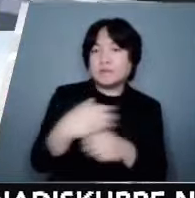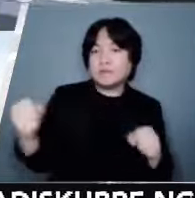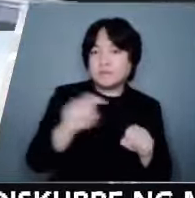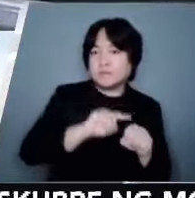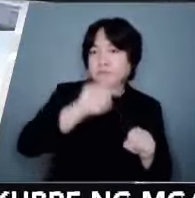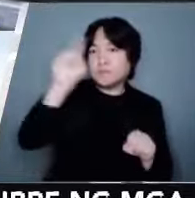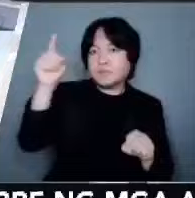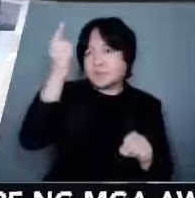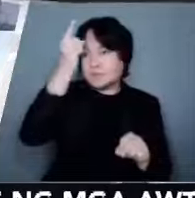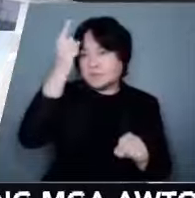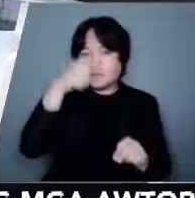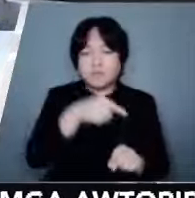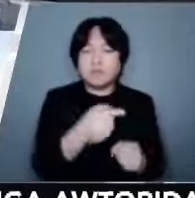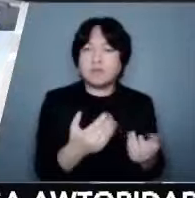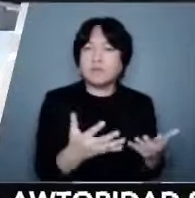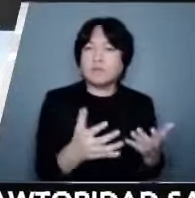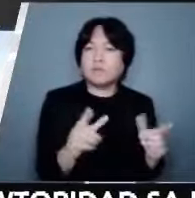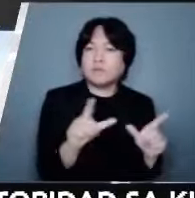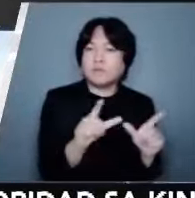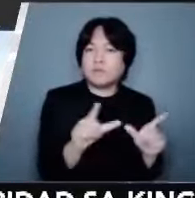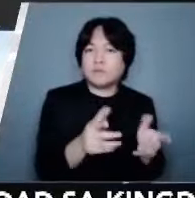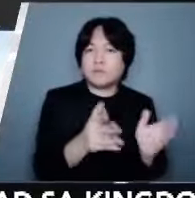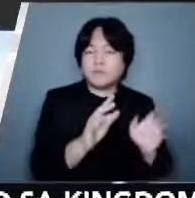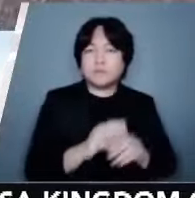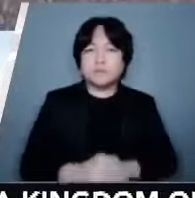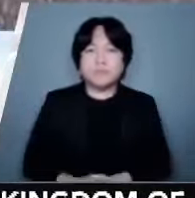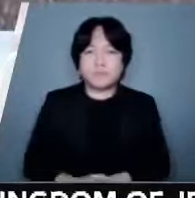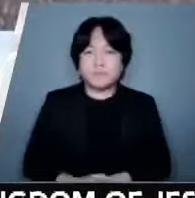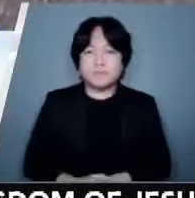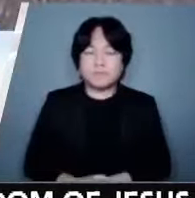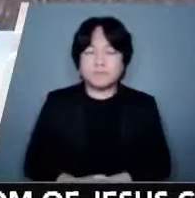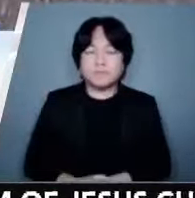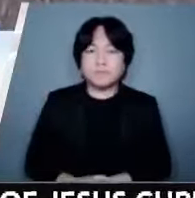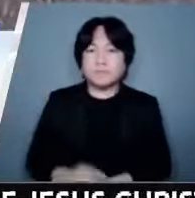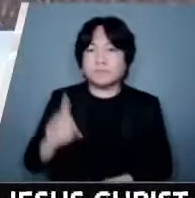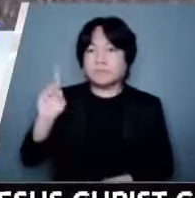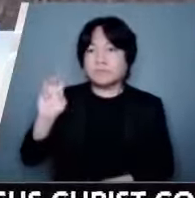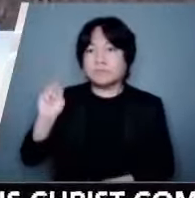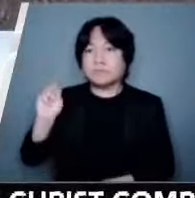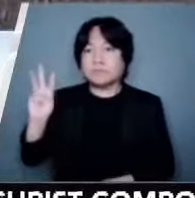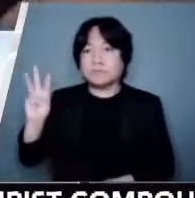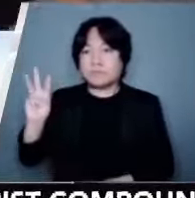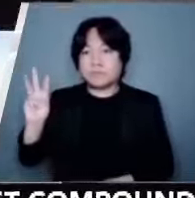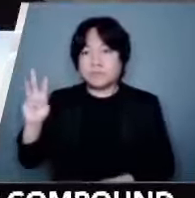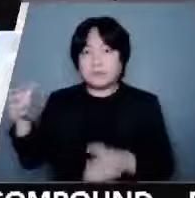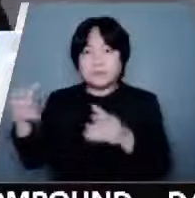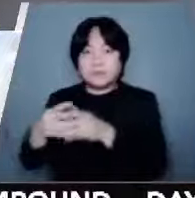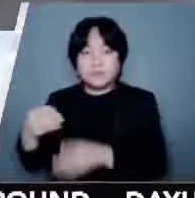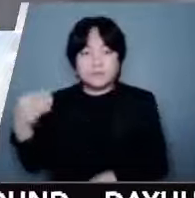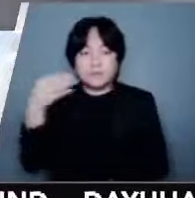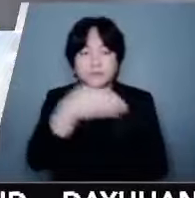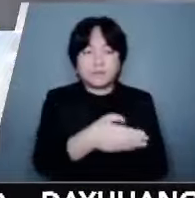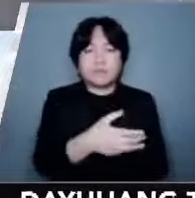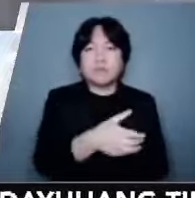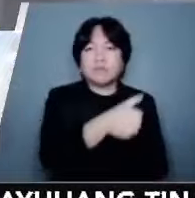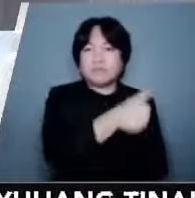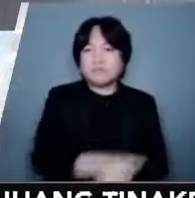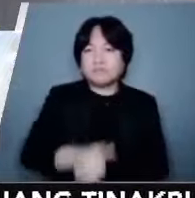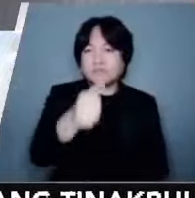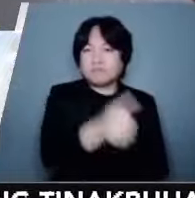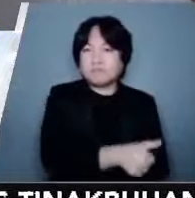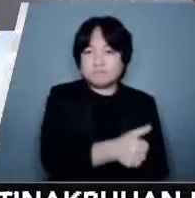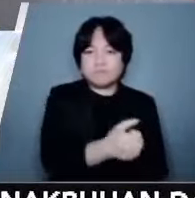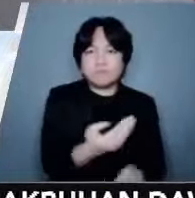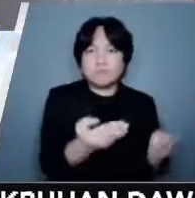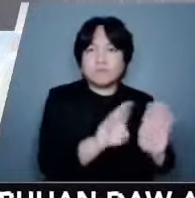permits. Kinandado ng Department of Migrant Workers at ng munisipyo ng Silang ang pasilidad. Naglagay na rin ng closure